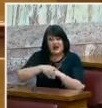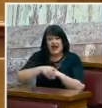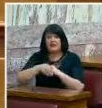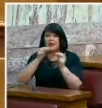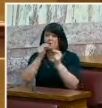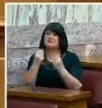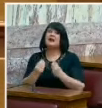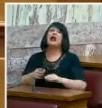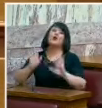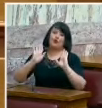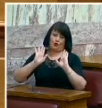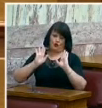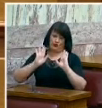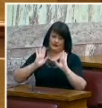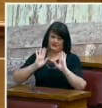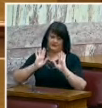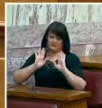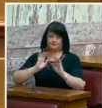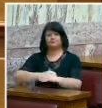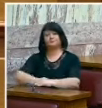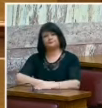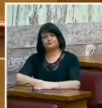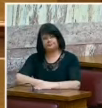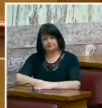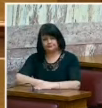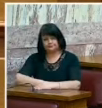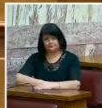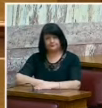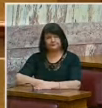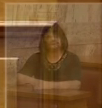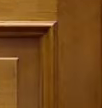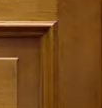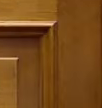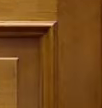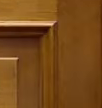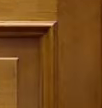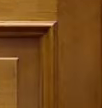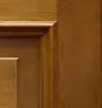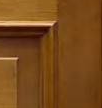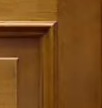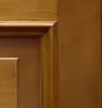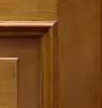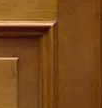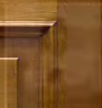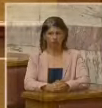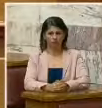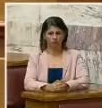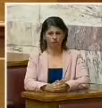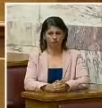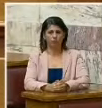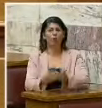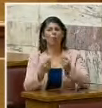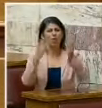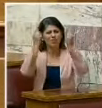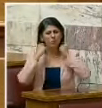προκύπτει για τη χώρα από τέτοιες διαπραγματεύσεις. Αρκετή ζημιά έχετε κάνει στην οικονομία. Δεν χρειάζεται να προσθέσουμε